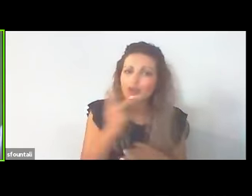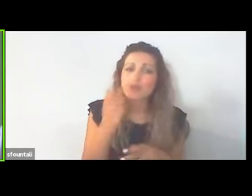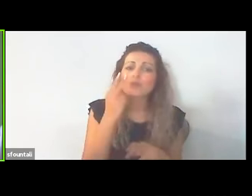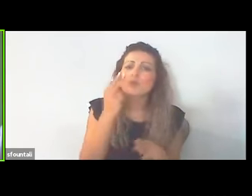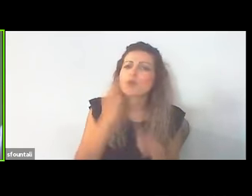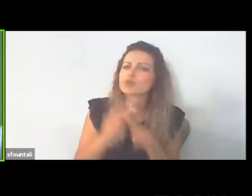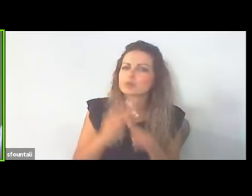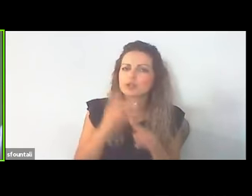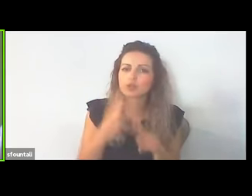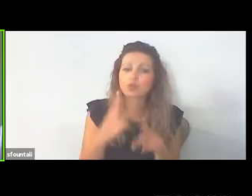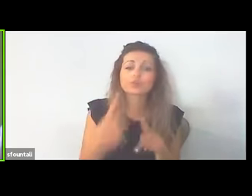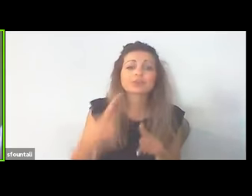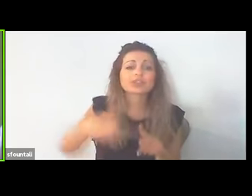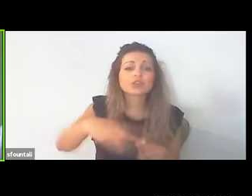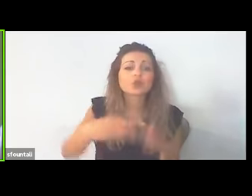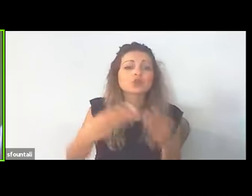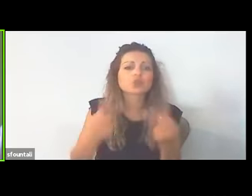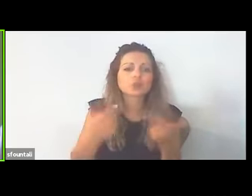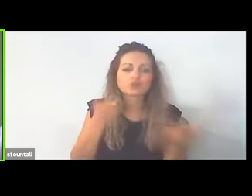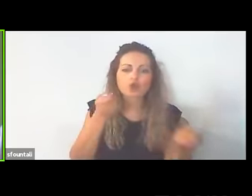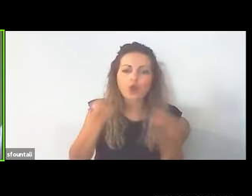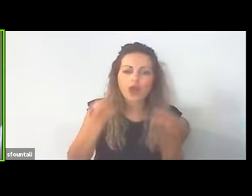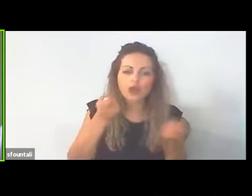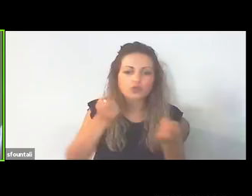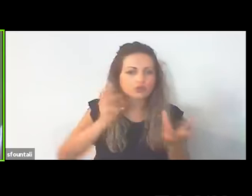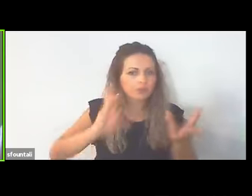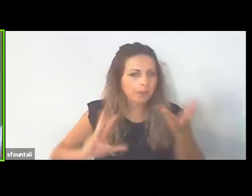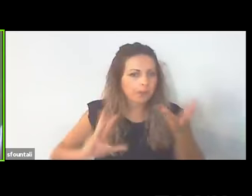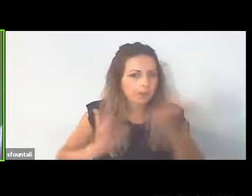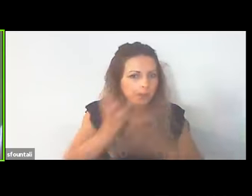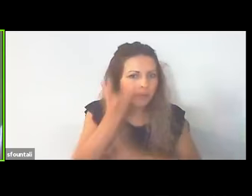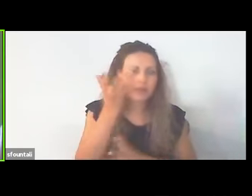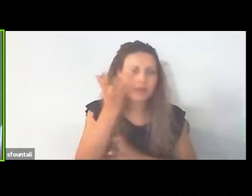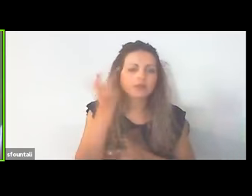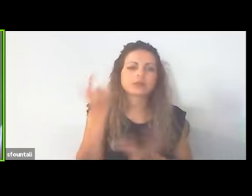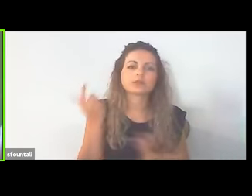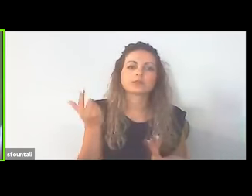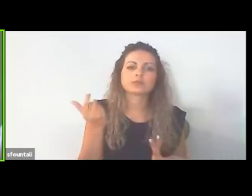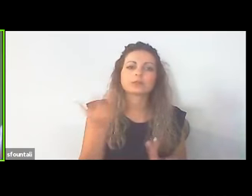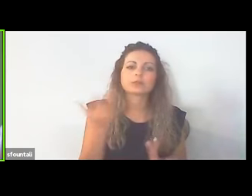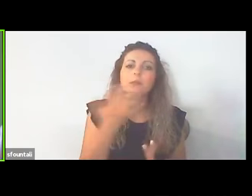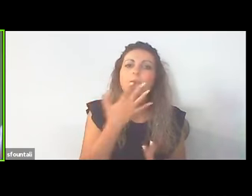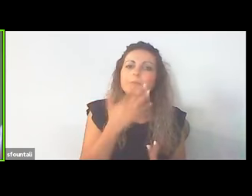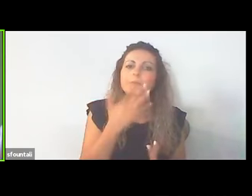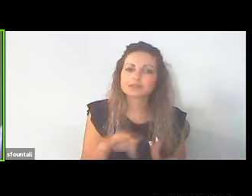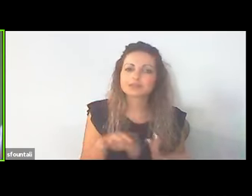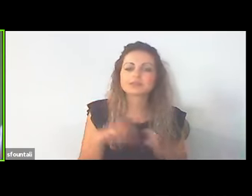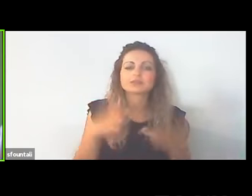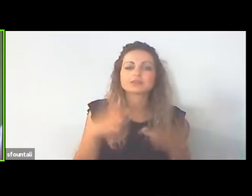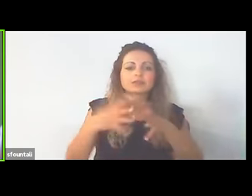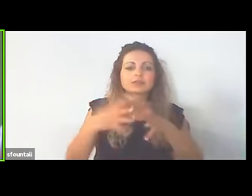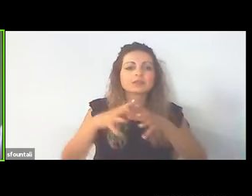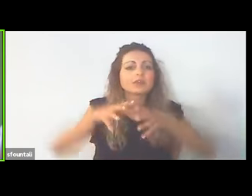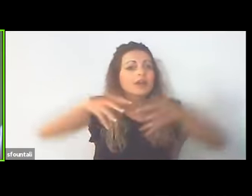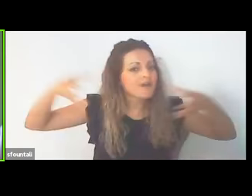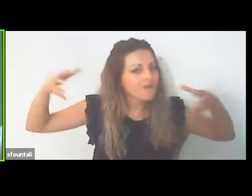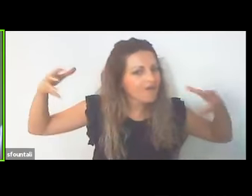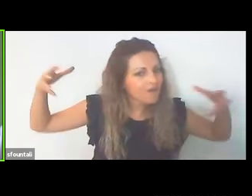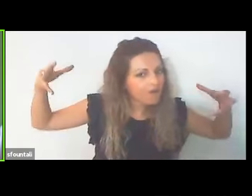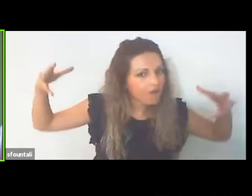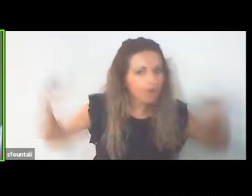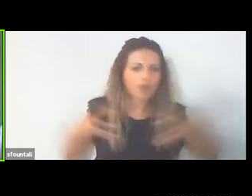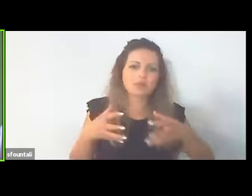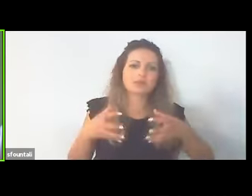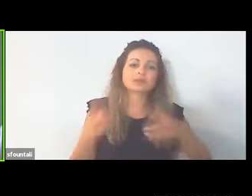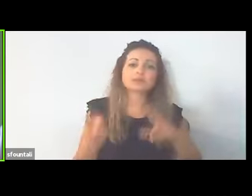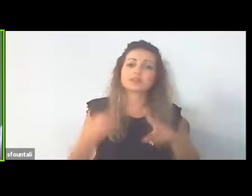δικτυώνονται οι οργανώσεις, οι φεμινιστικές συλλογικότητες που μαζικοποιούνται και το ίδιο το φεμινιστικό κίνημα πιέζει,